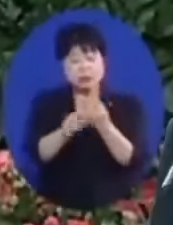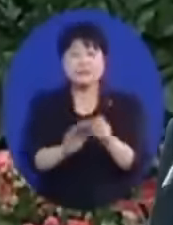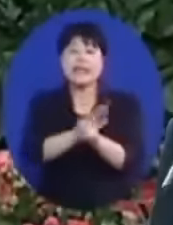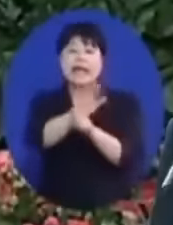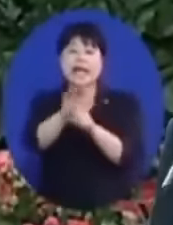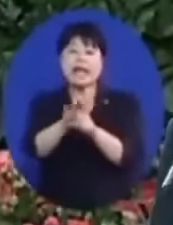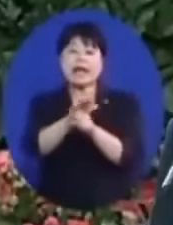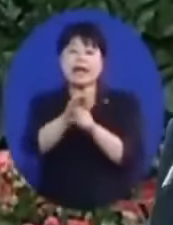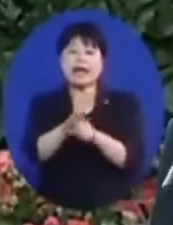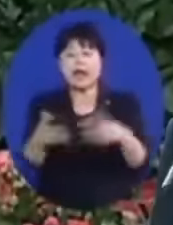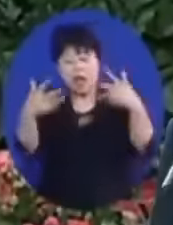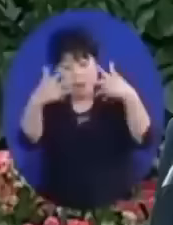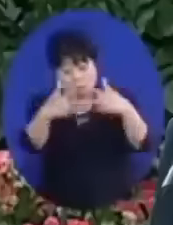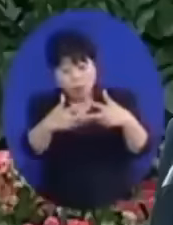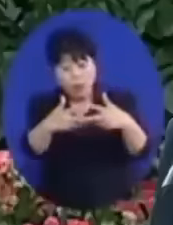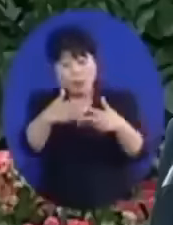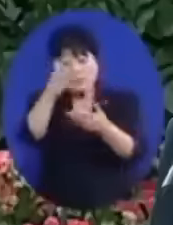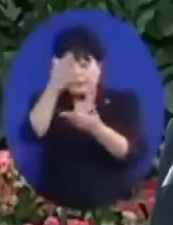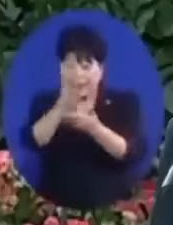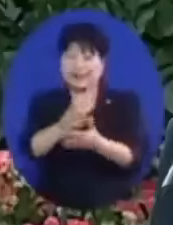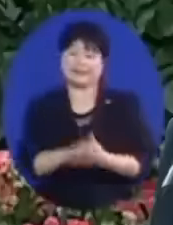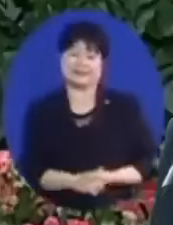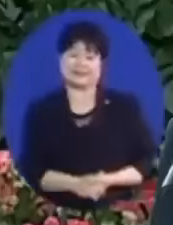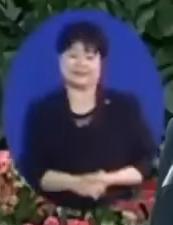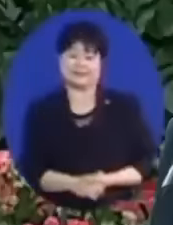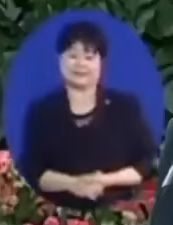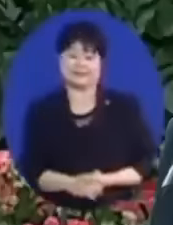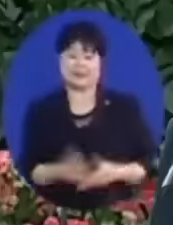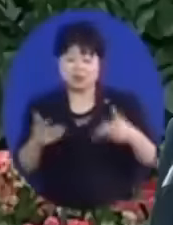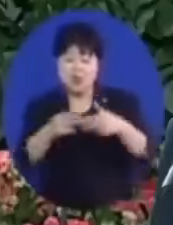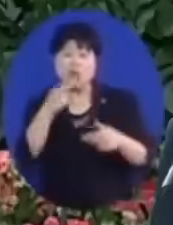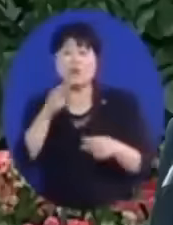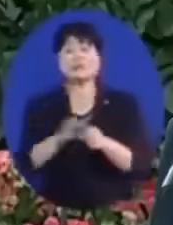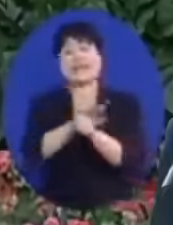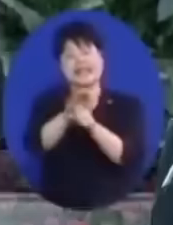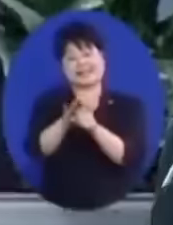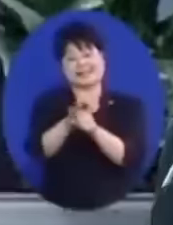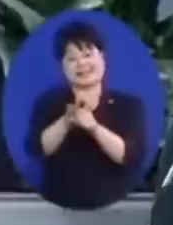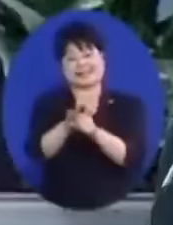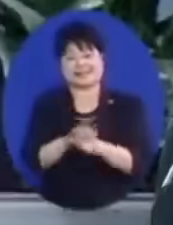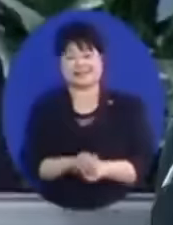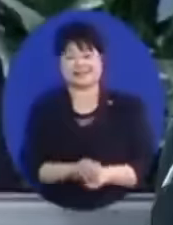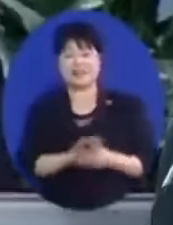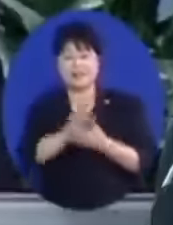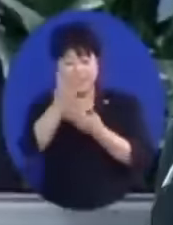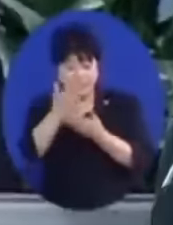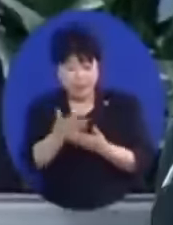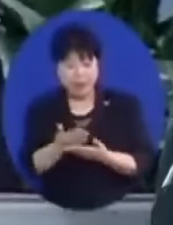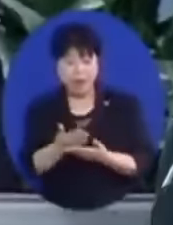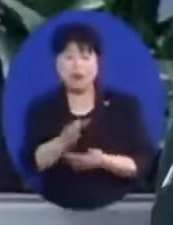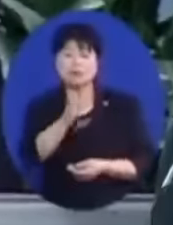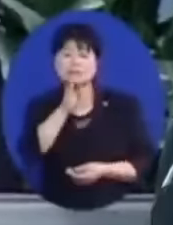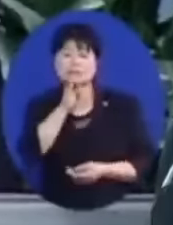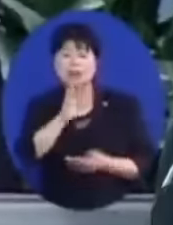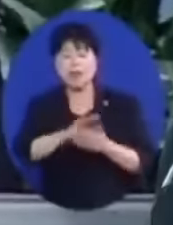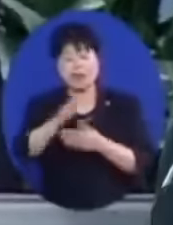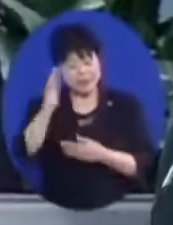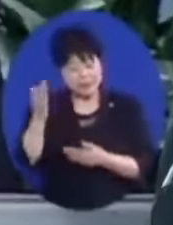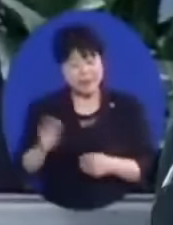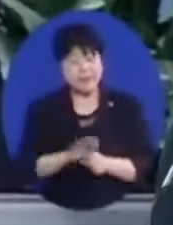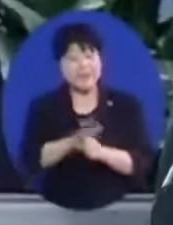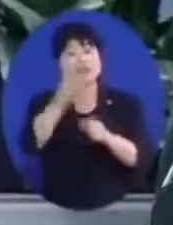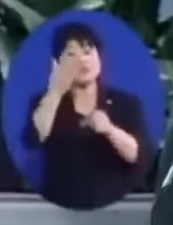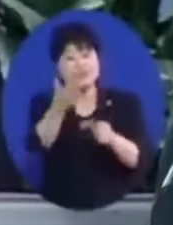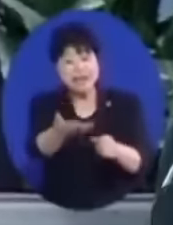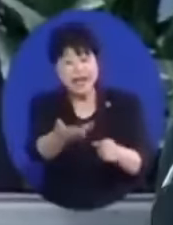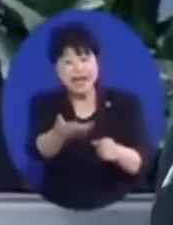사랑도 조건을 붙이지 말아야 되는 것입니다. 무조건 사랑해야 되는 것입니다. 우리가 변화시켜서 이렇게 변화되면